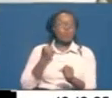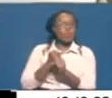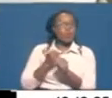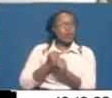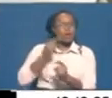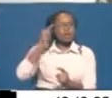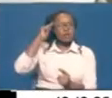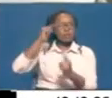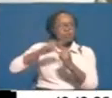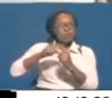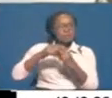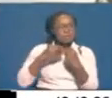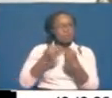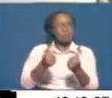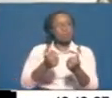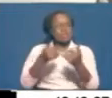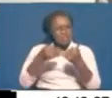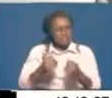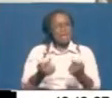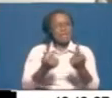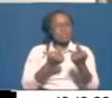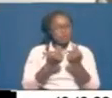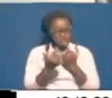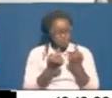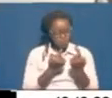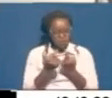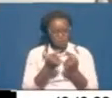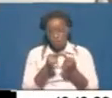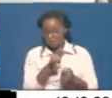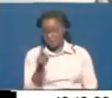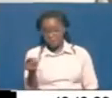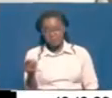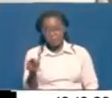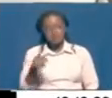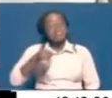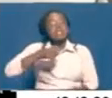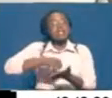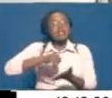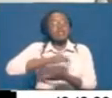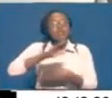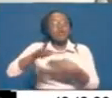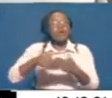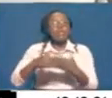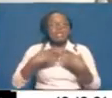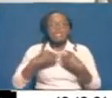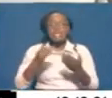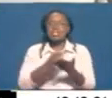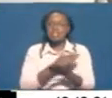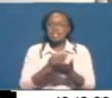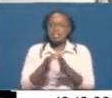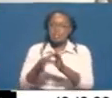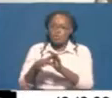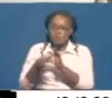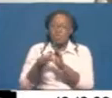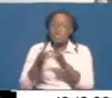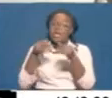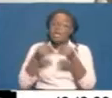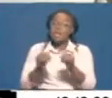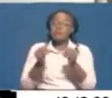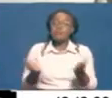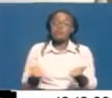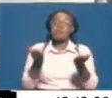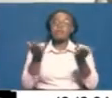solutions, and we've been trying to talk, okay, with them, including all these health sector unions, to implement the promotions